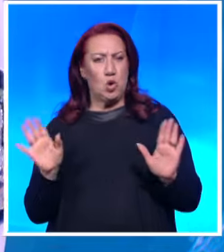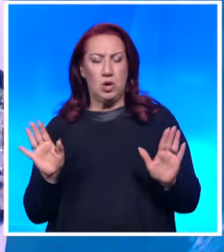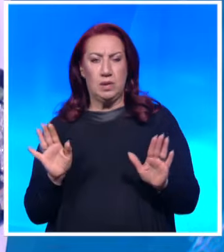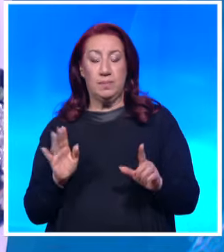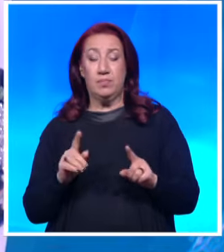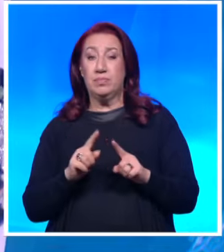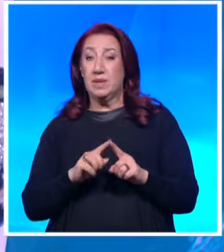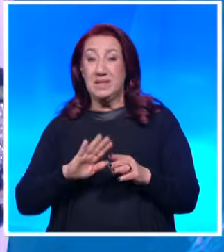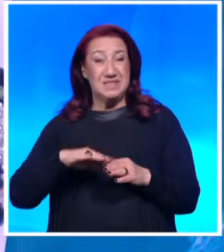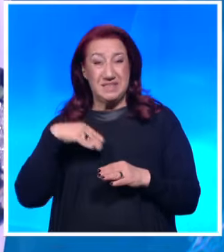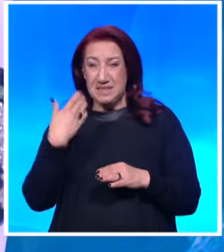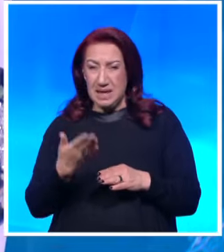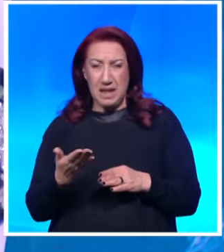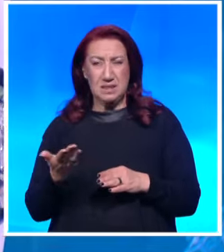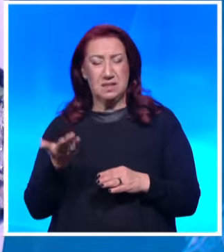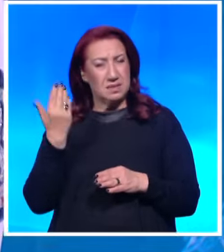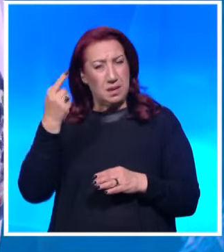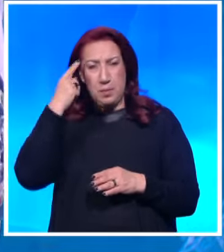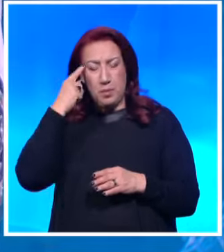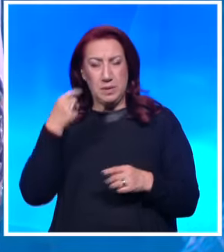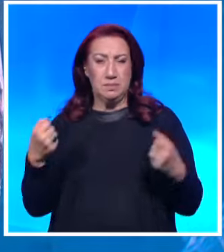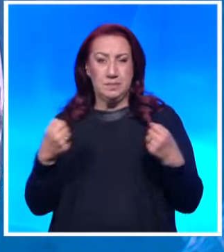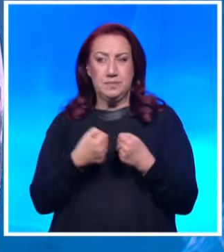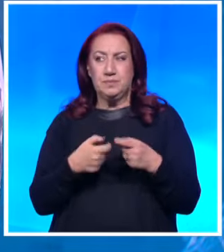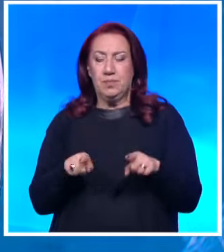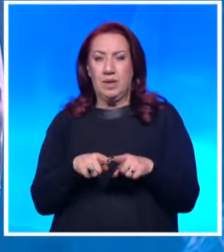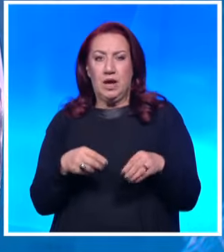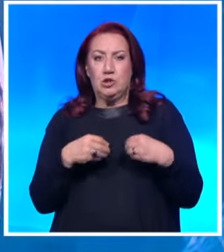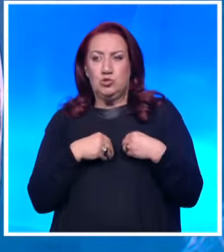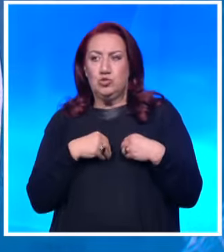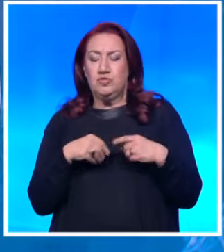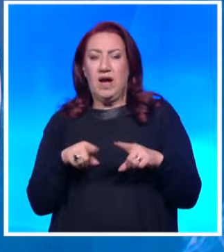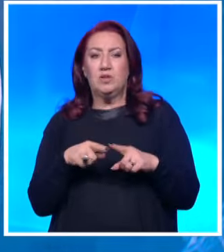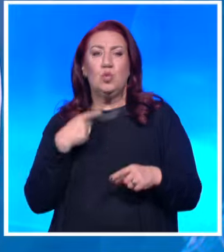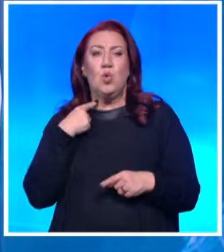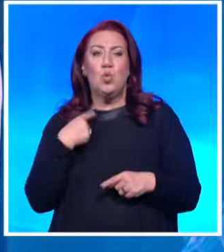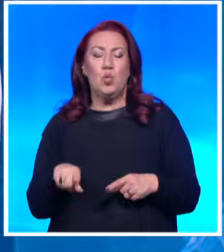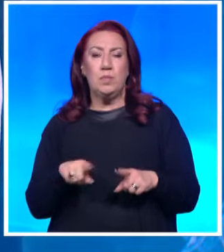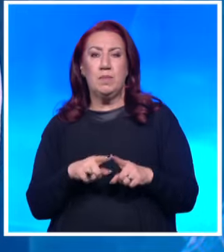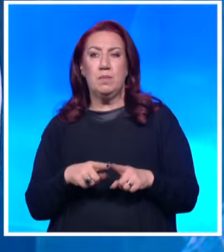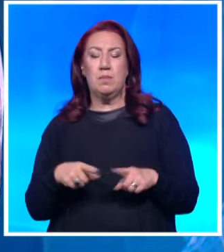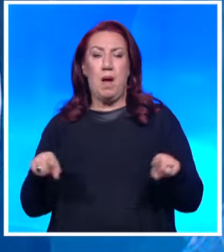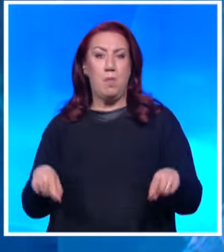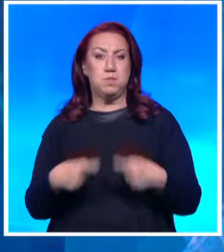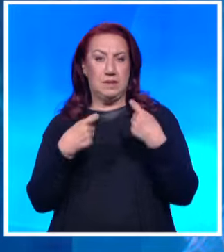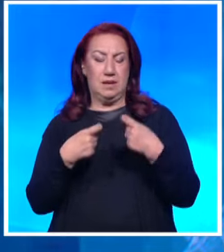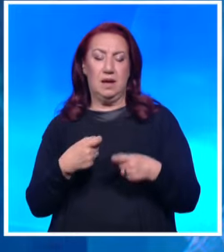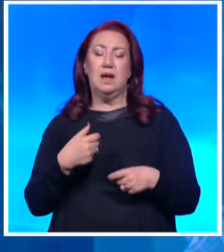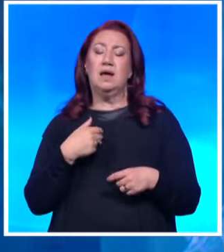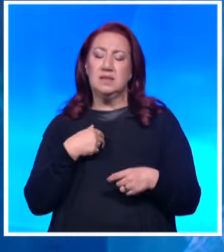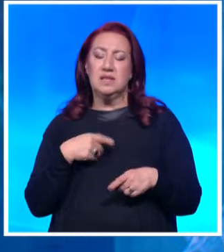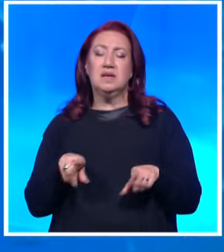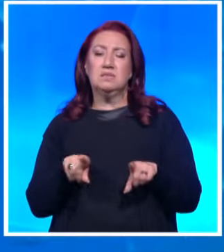след такива инциденти ние се чувстваме сякаш сме загубили битка, но войната няма да я дадем и ние ще водим война срещу